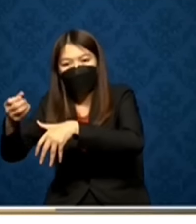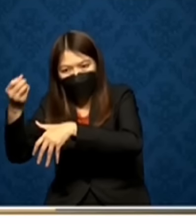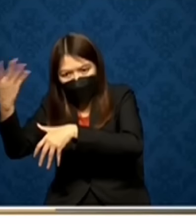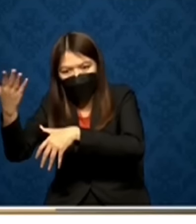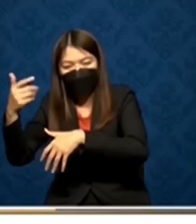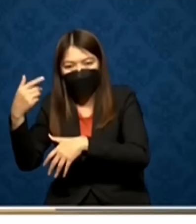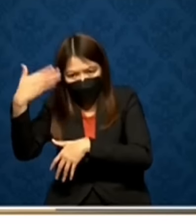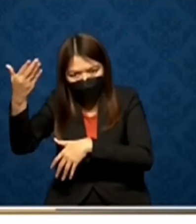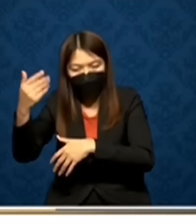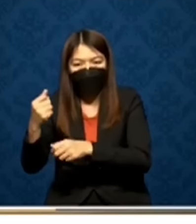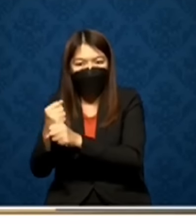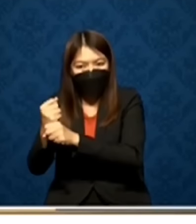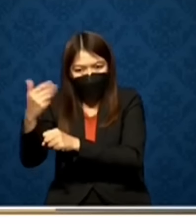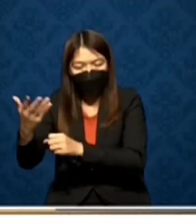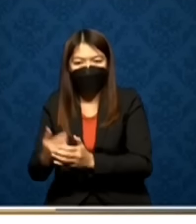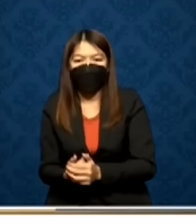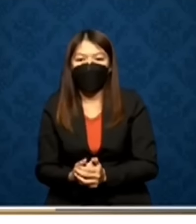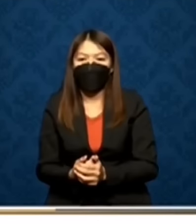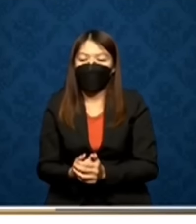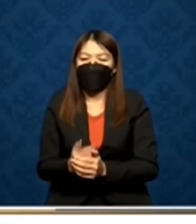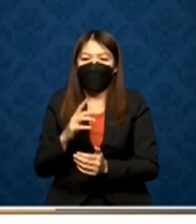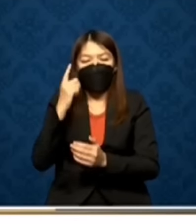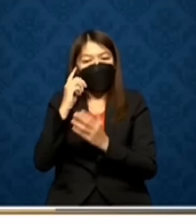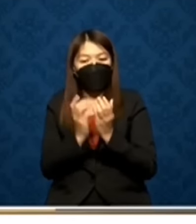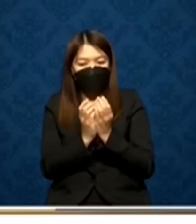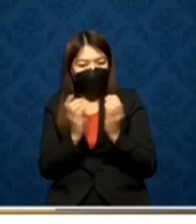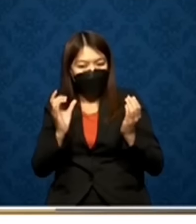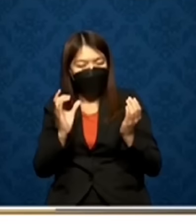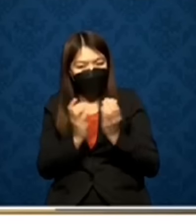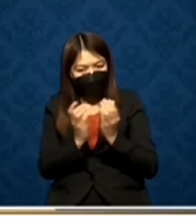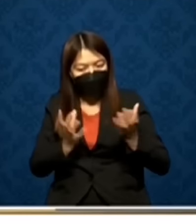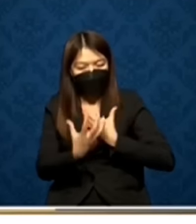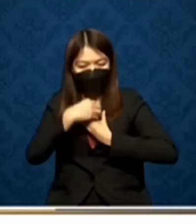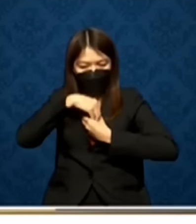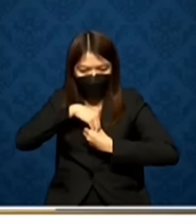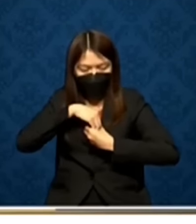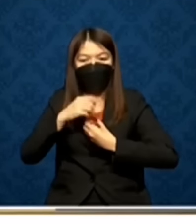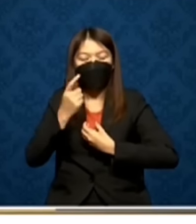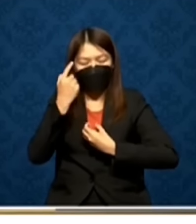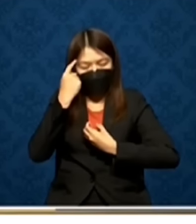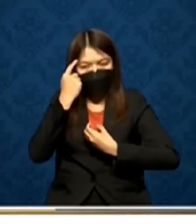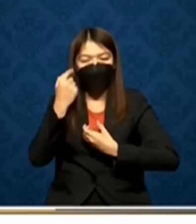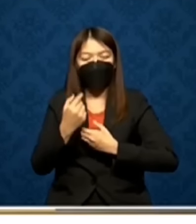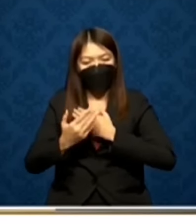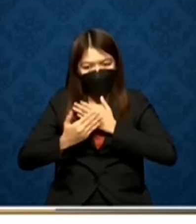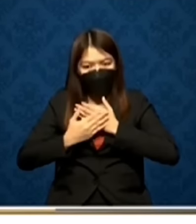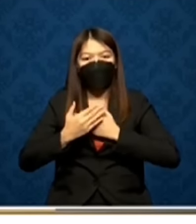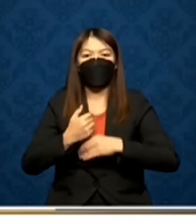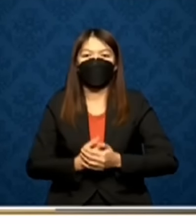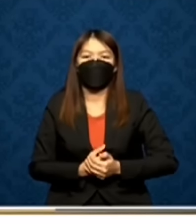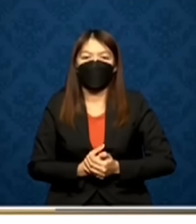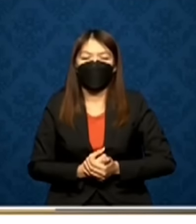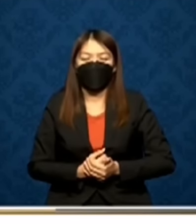และระบบคุณธรรมผมคิดว่าระบบคุณธรรมต้องมีการตัดสินใจฟ้องก รมที่ดินแล้ว